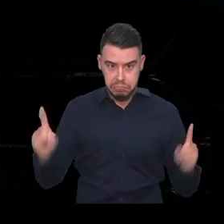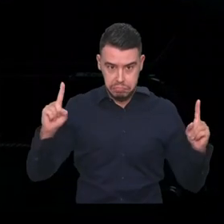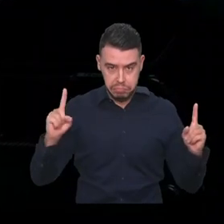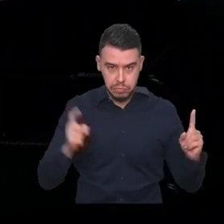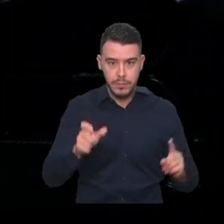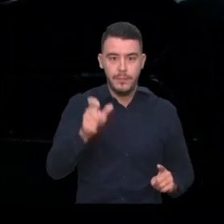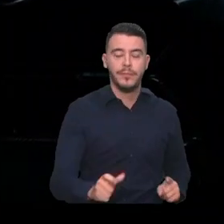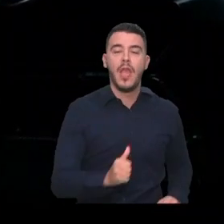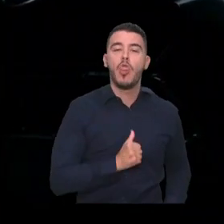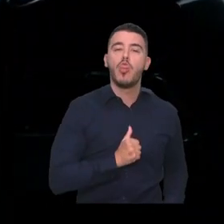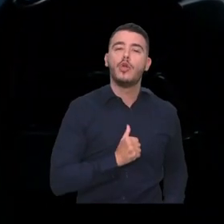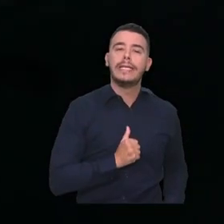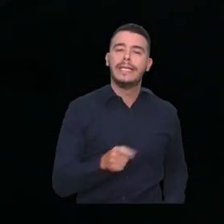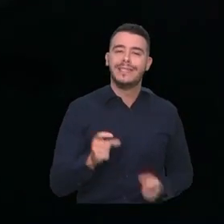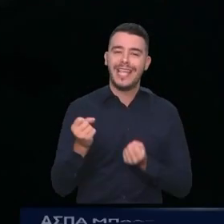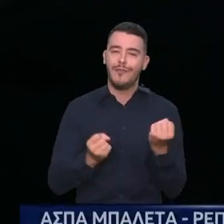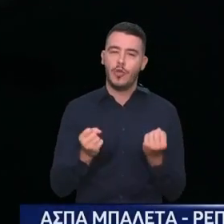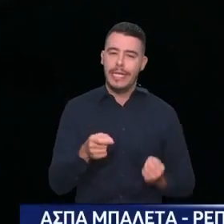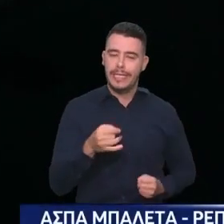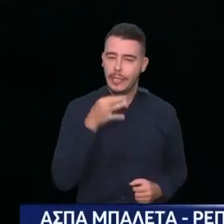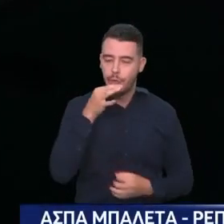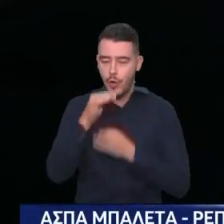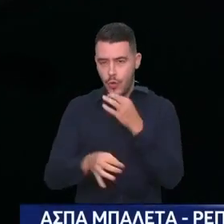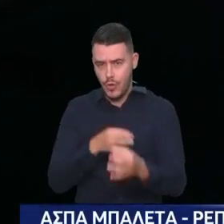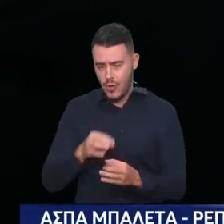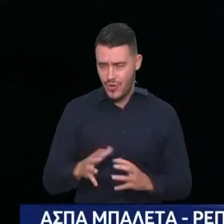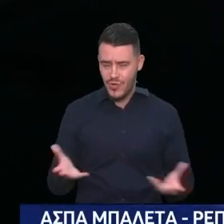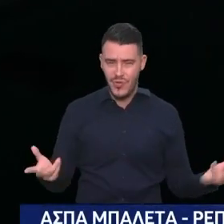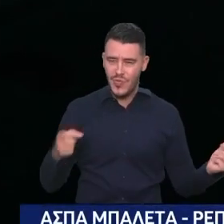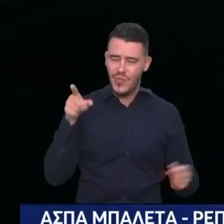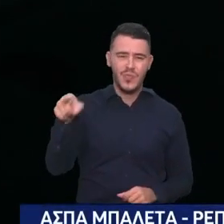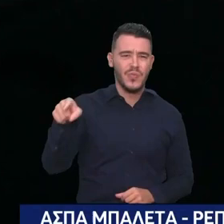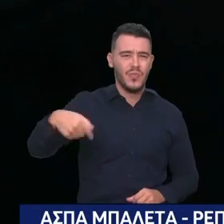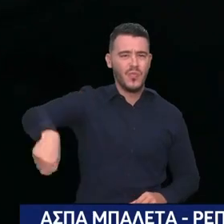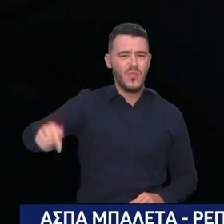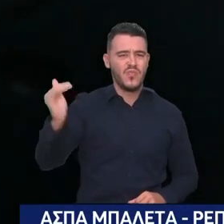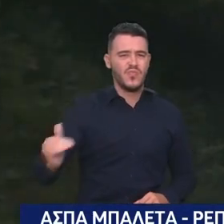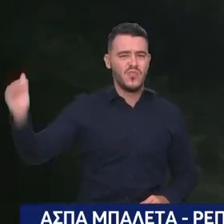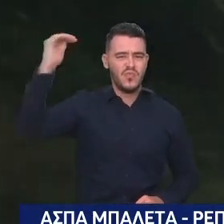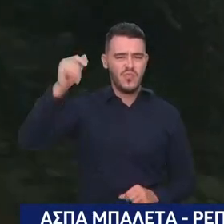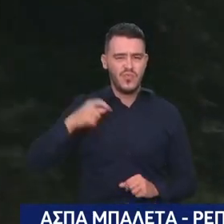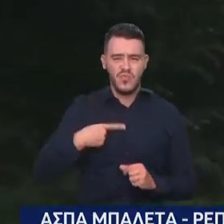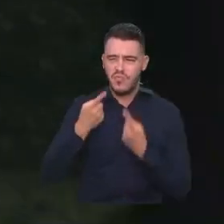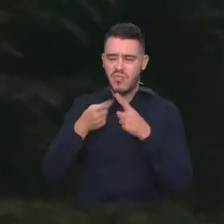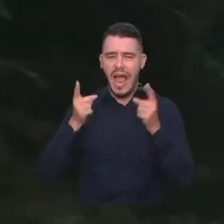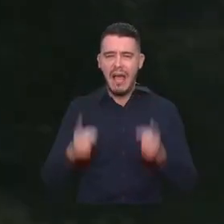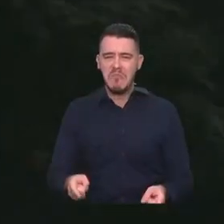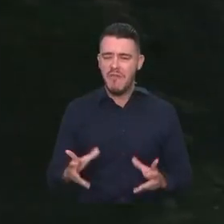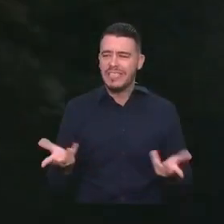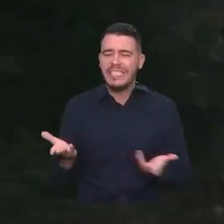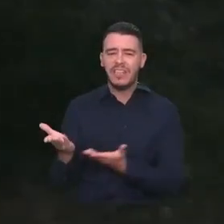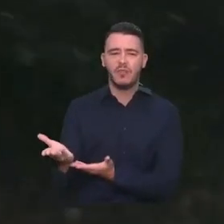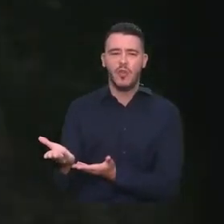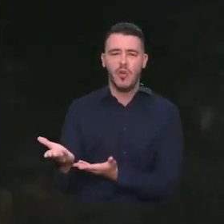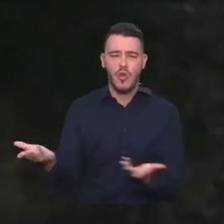γεγονότα που ζει από τη δική του οπτική γωνία, με το σκεπτικό της απόφασης του ανωτάτου δικαστηρίου να προκαλεί αντιδράσεις και ασφαλιστές να μας εξηγούν τα